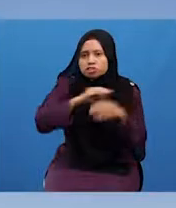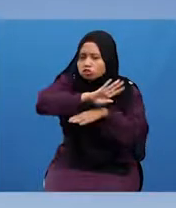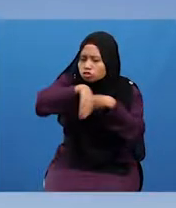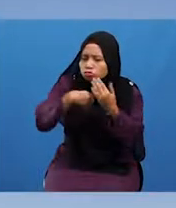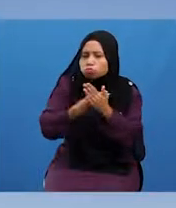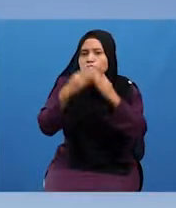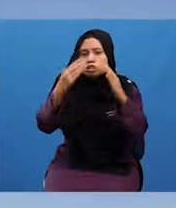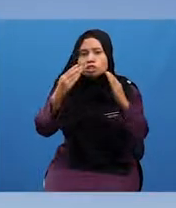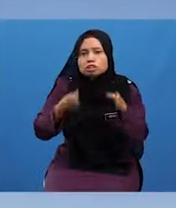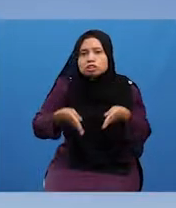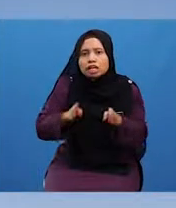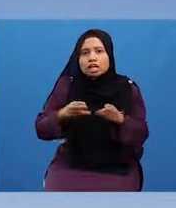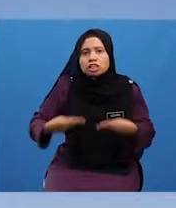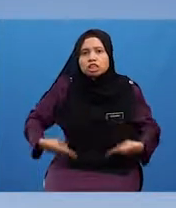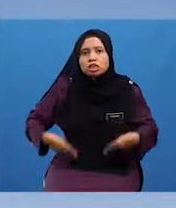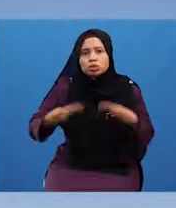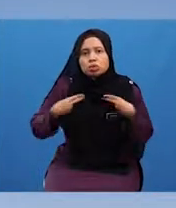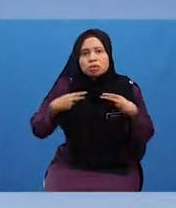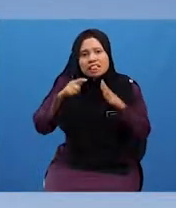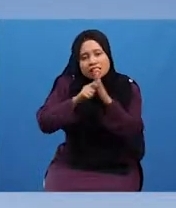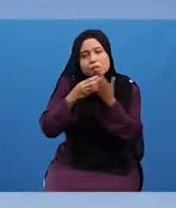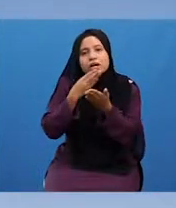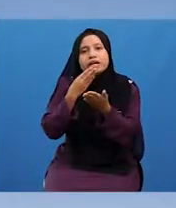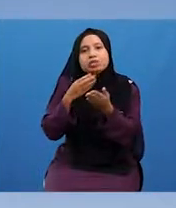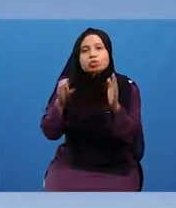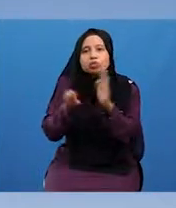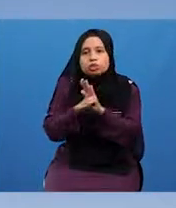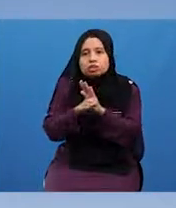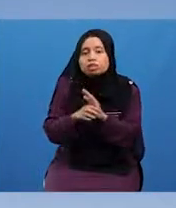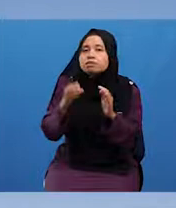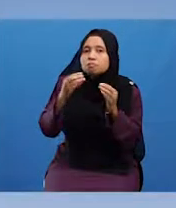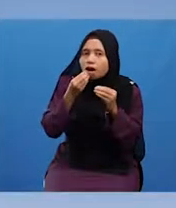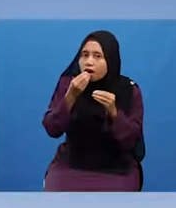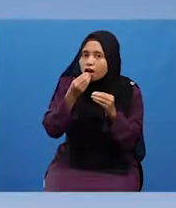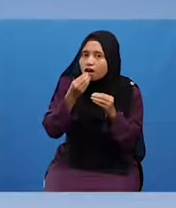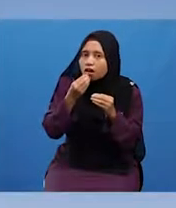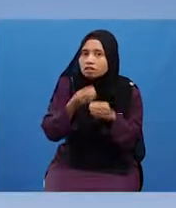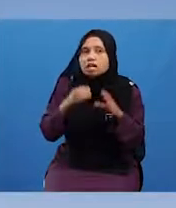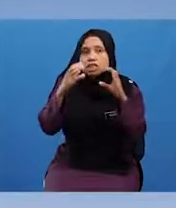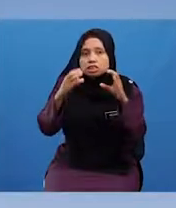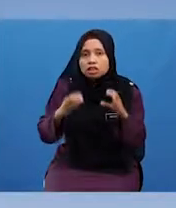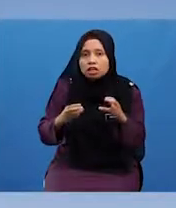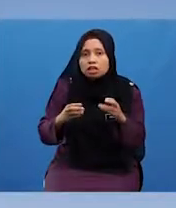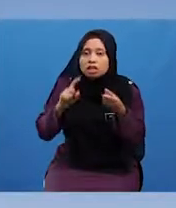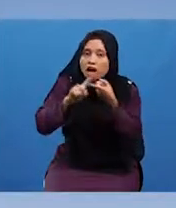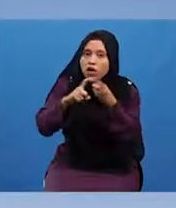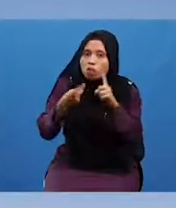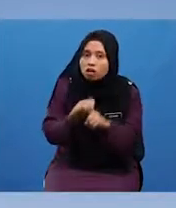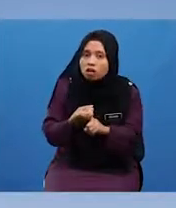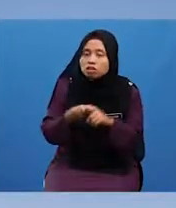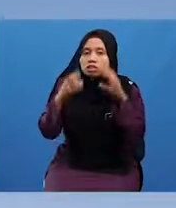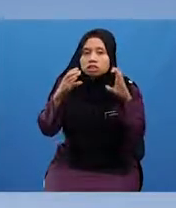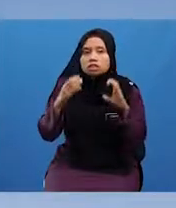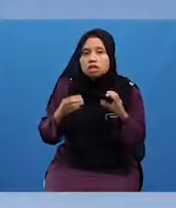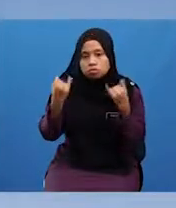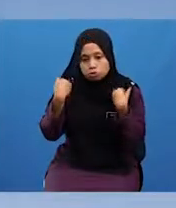semua cara menjalani kehidupan yang terbaik, seperti cara makan, cara bersahabat, cara